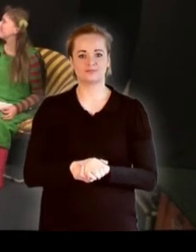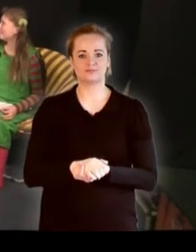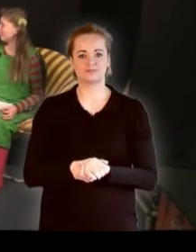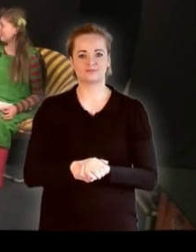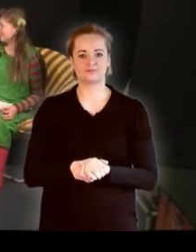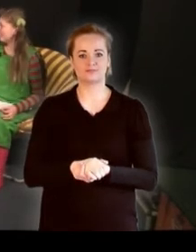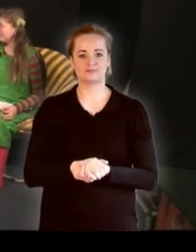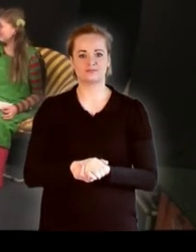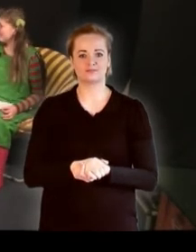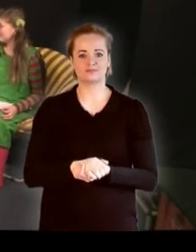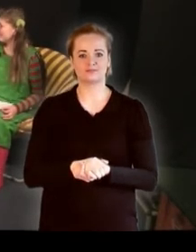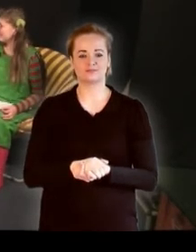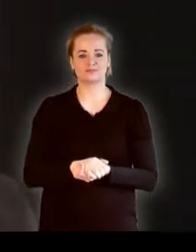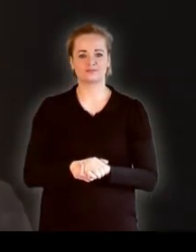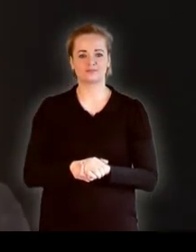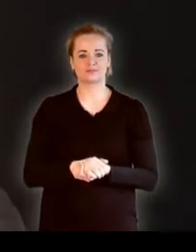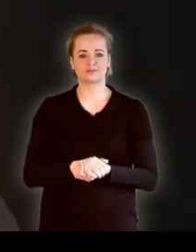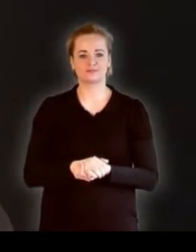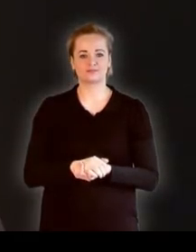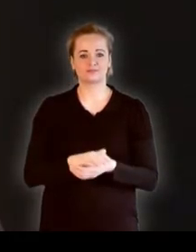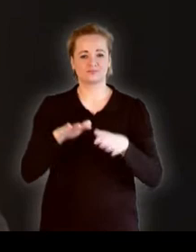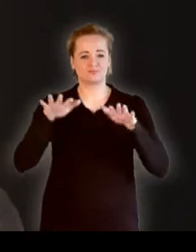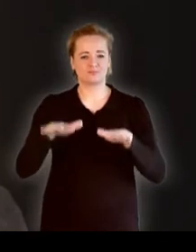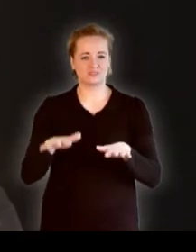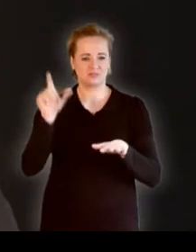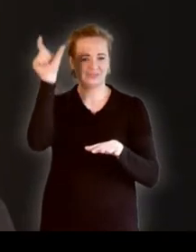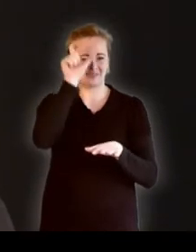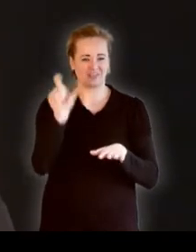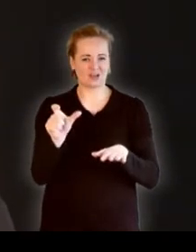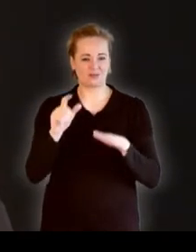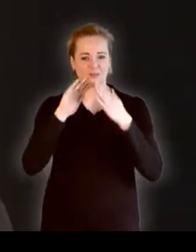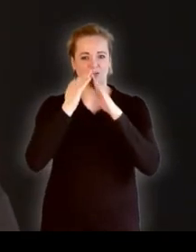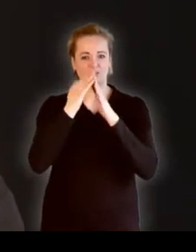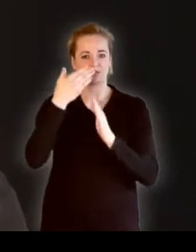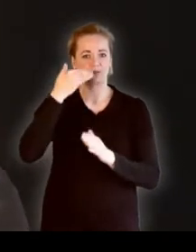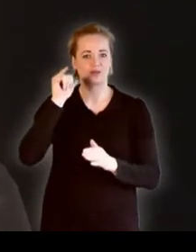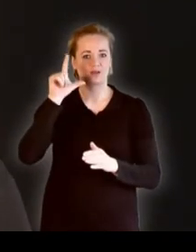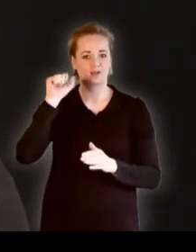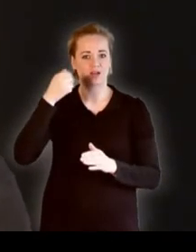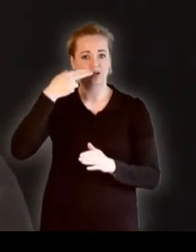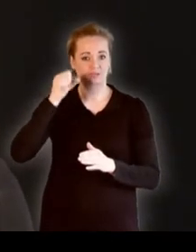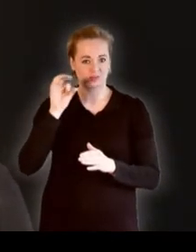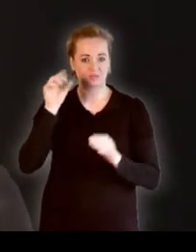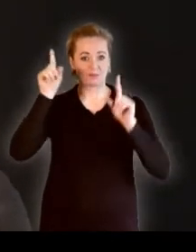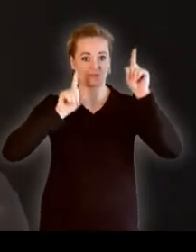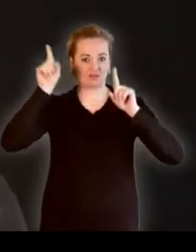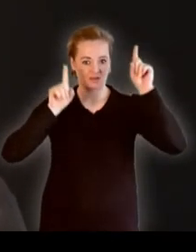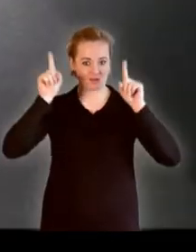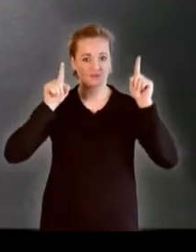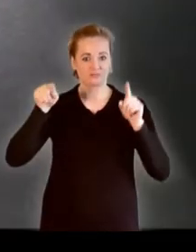Kartą šviesoforui, kuris kabo Milane, Duomo aikštėje nutiko keistas dalykas.